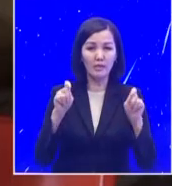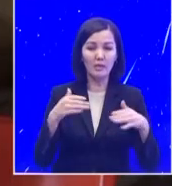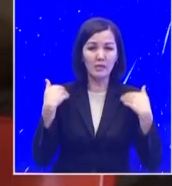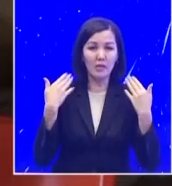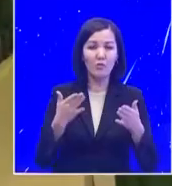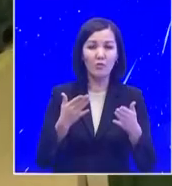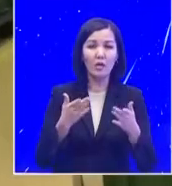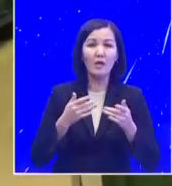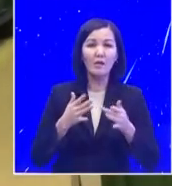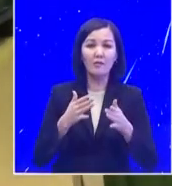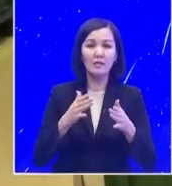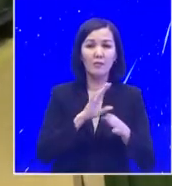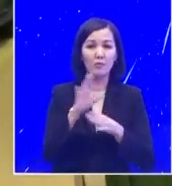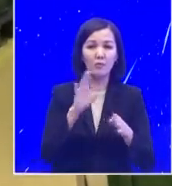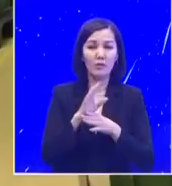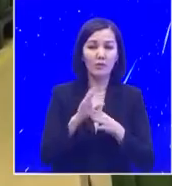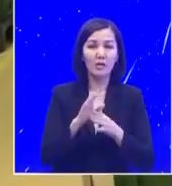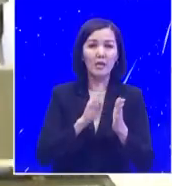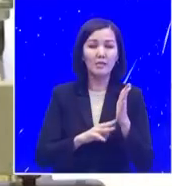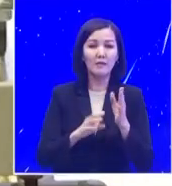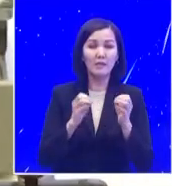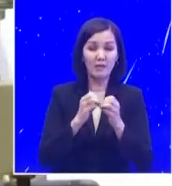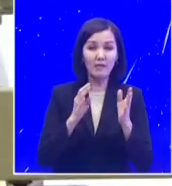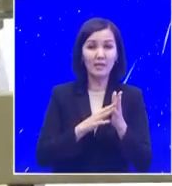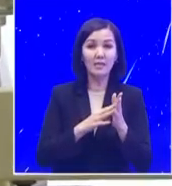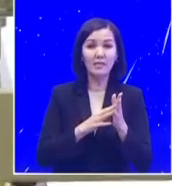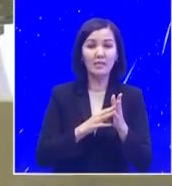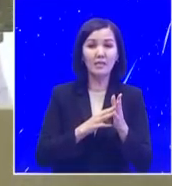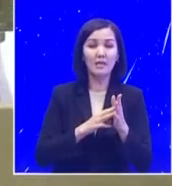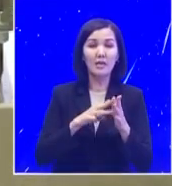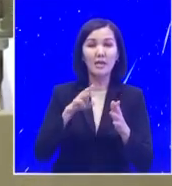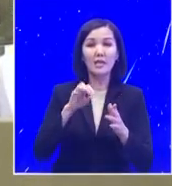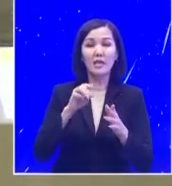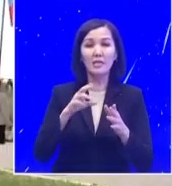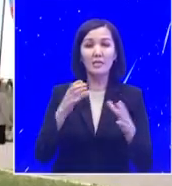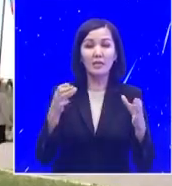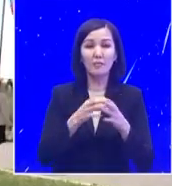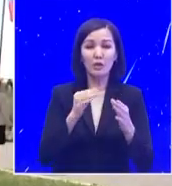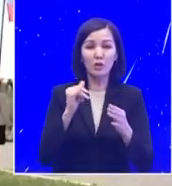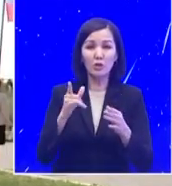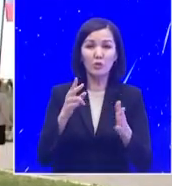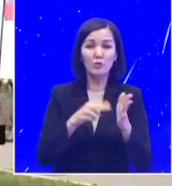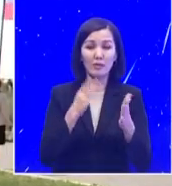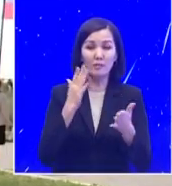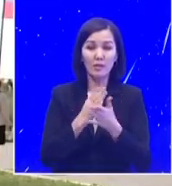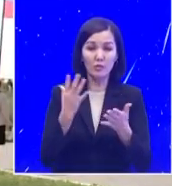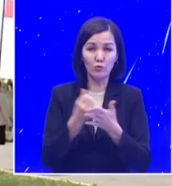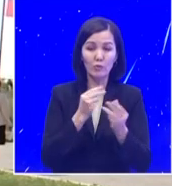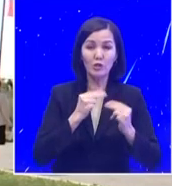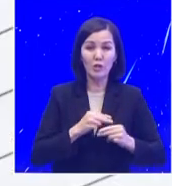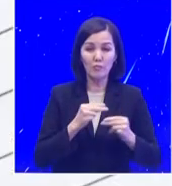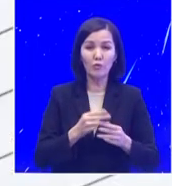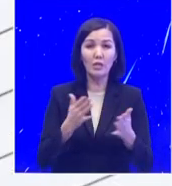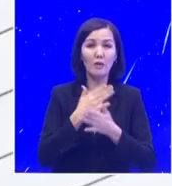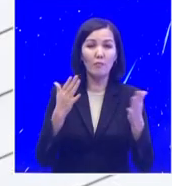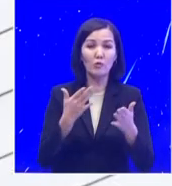выпускают востребованную продукцию. Из 19 транснациональных компаний 9 находятся в ЖТСУ и успешно работают. И это